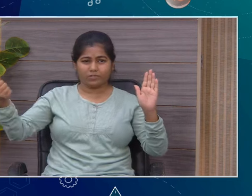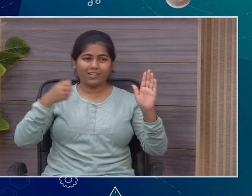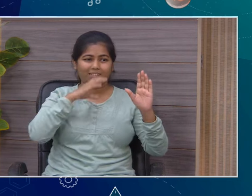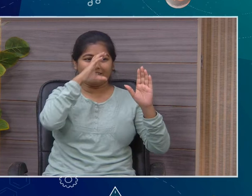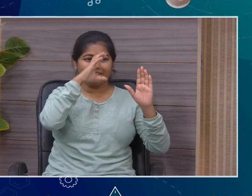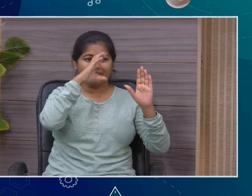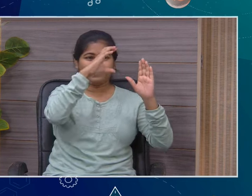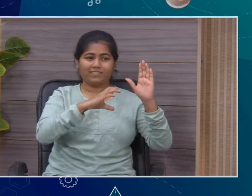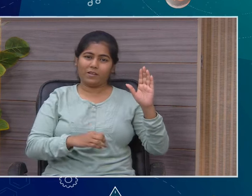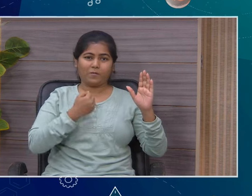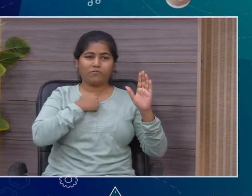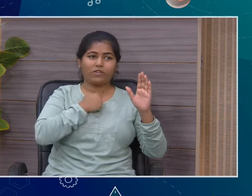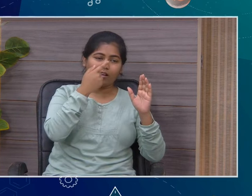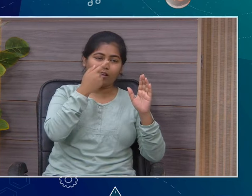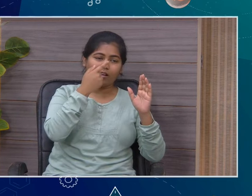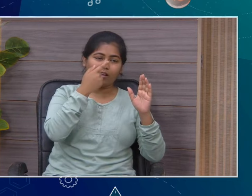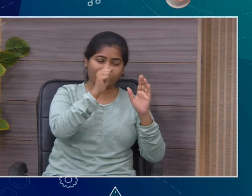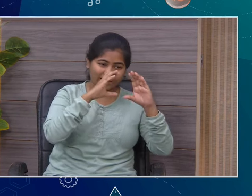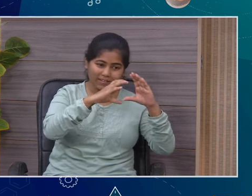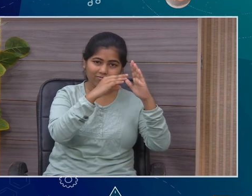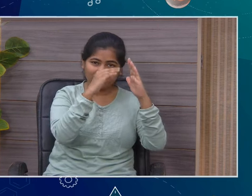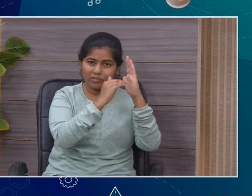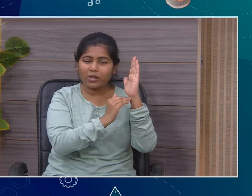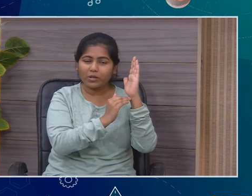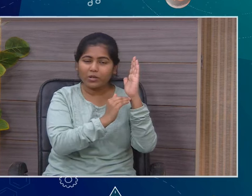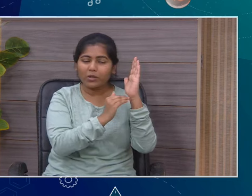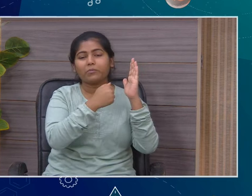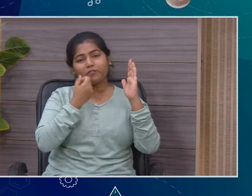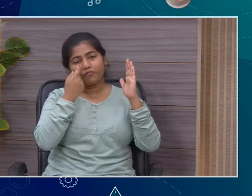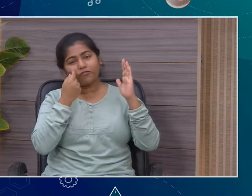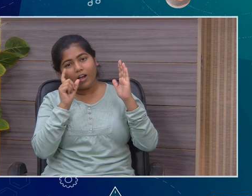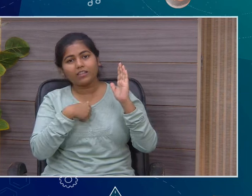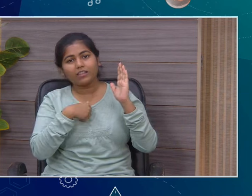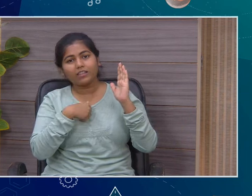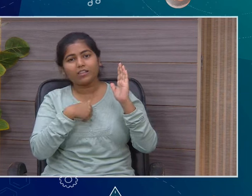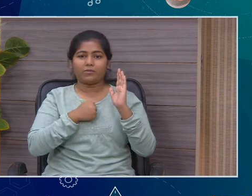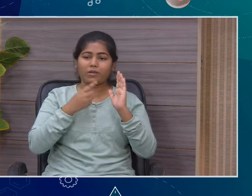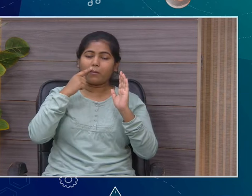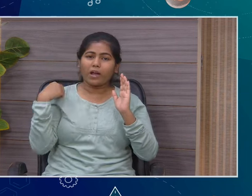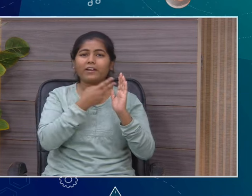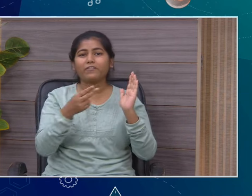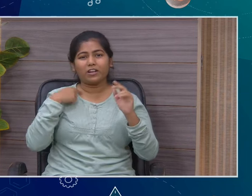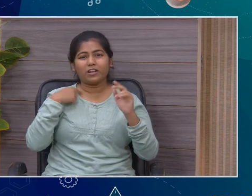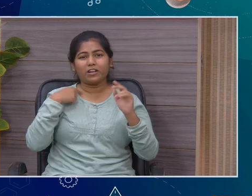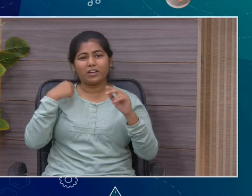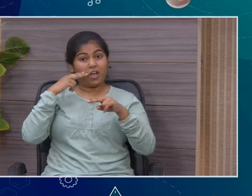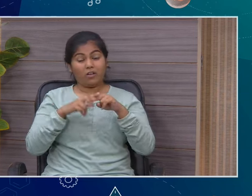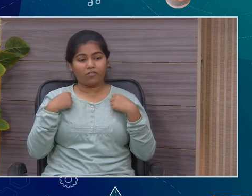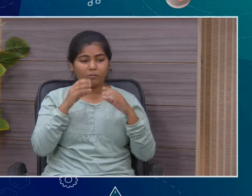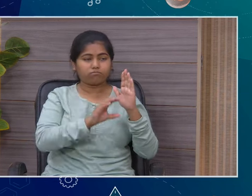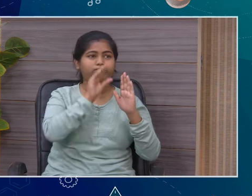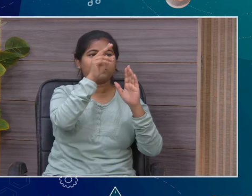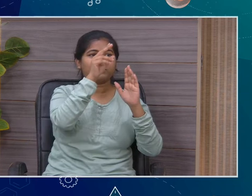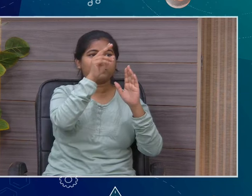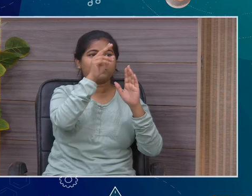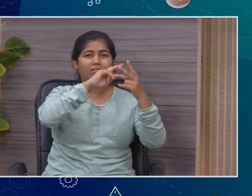है, एक ब्लॉक मेरे फादर का है, एक ब्लॉक किसी और का है जी, और कभी कभी मैं फादर के ब्लॉक में कुछ रख देता हूँ तो डांट पड़ जाती है उनका कोई